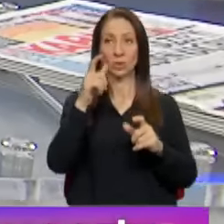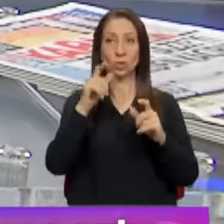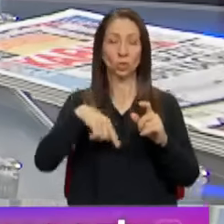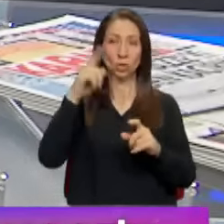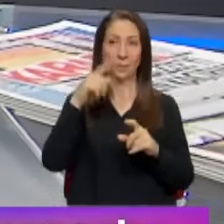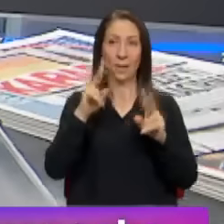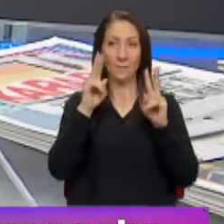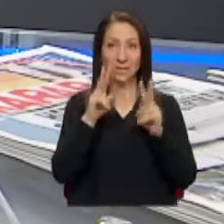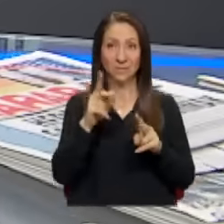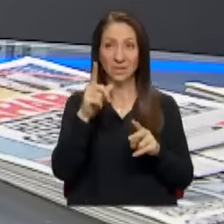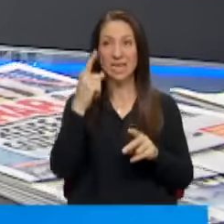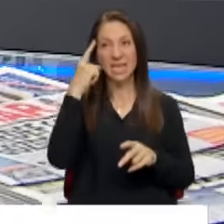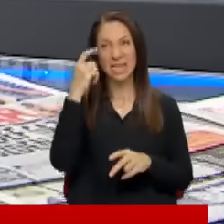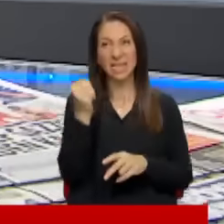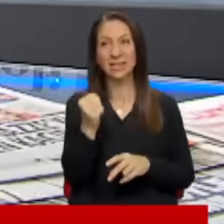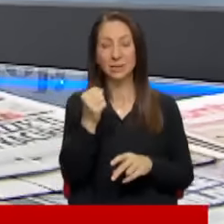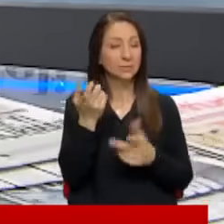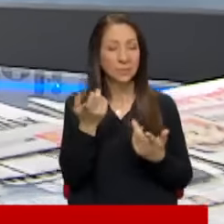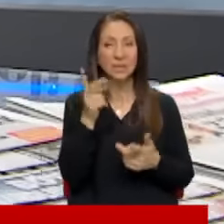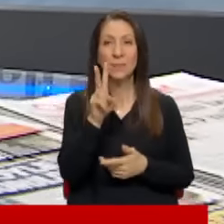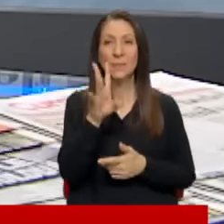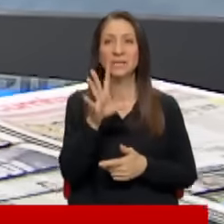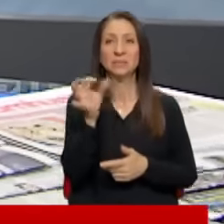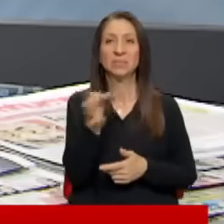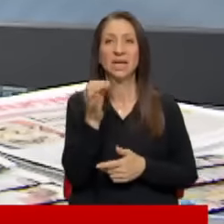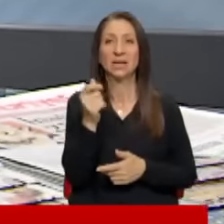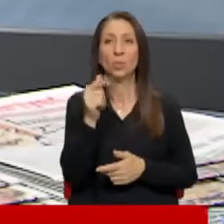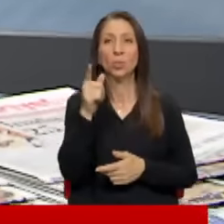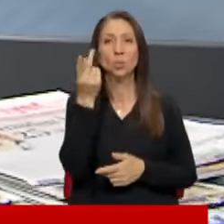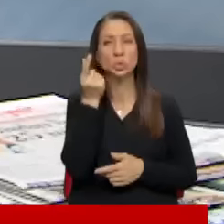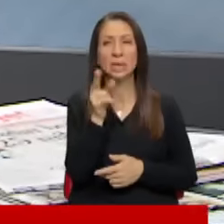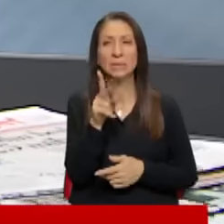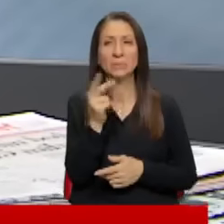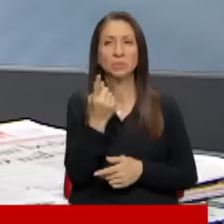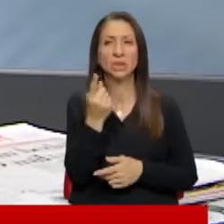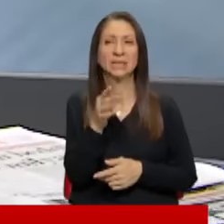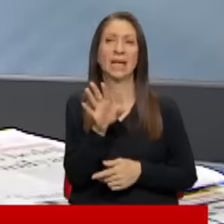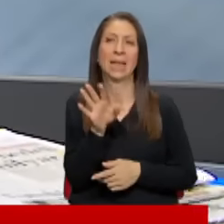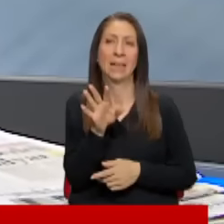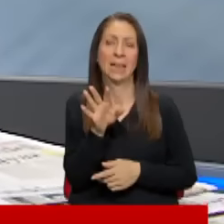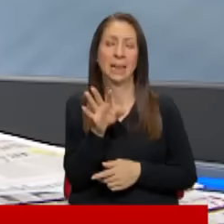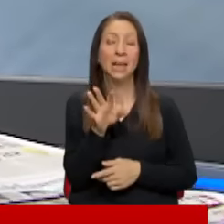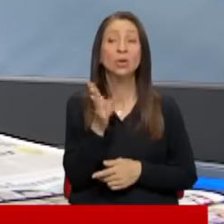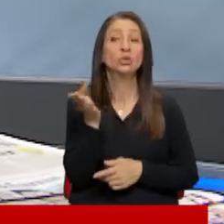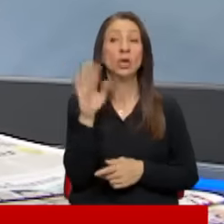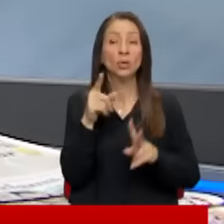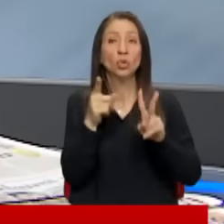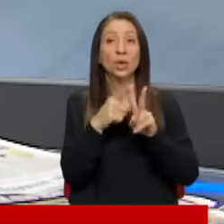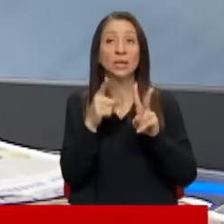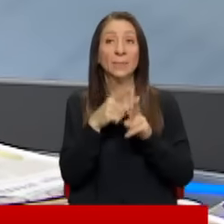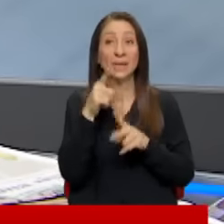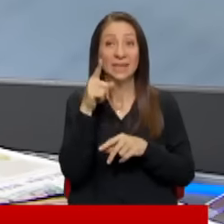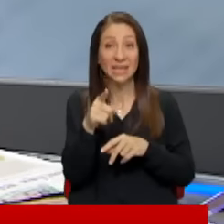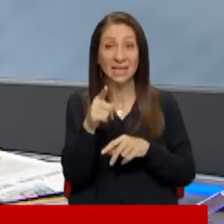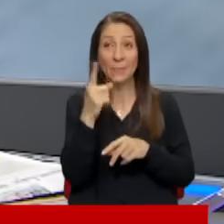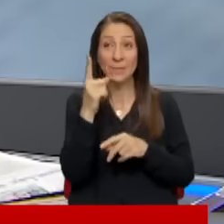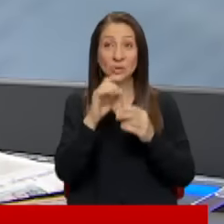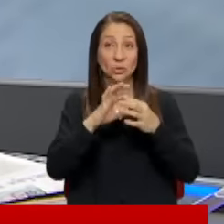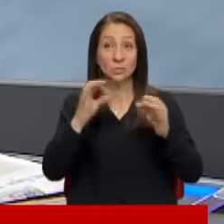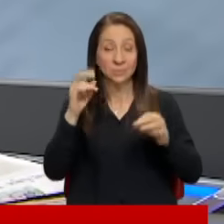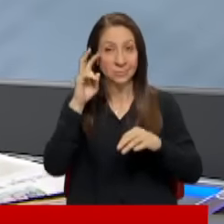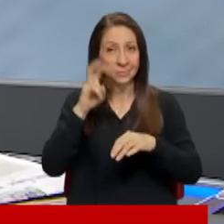gündemine baktığımızda inadın bedeli 25 milyar lira. Bu unutulacak gibi bir şey mi? Değil. Sonra Nurettin Nebati'nin bir